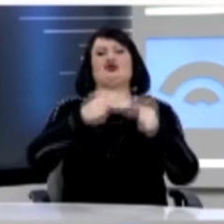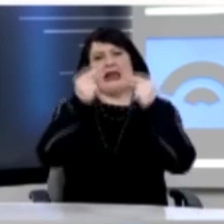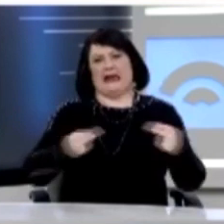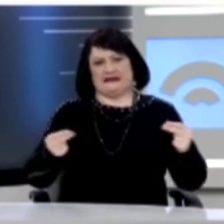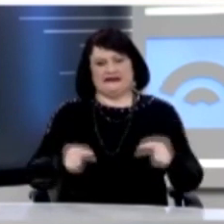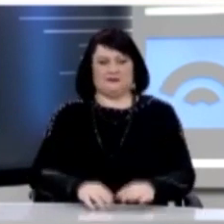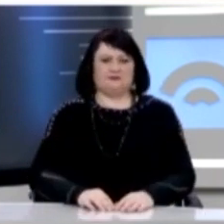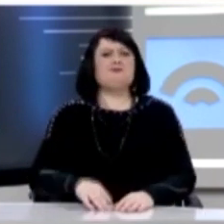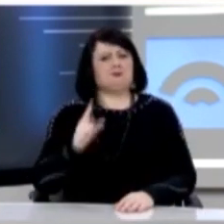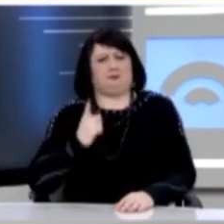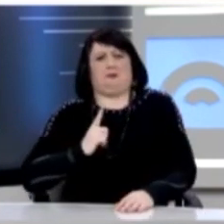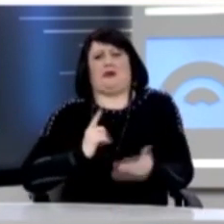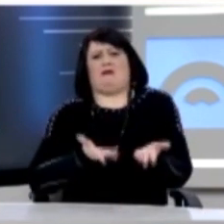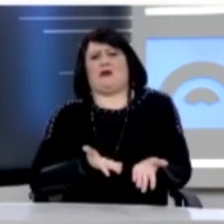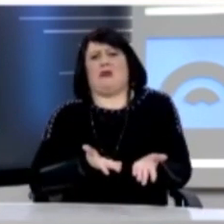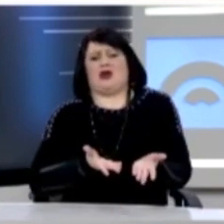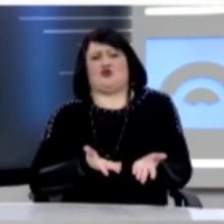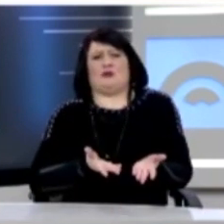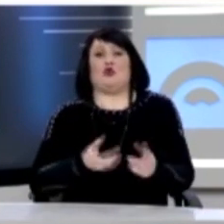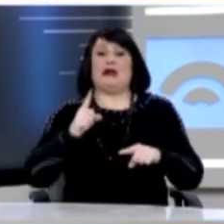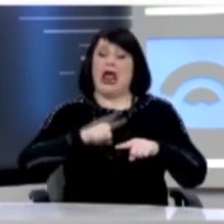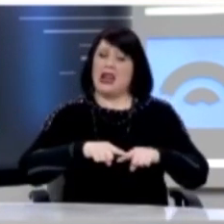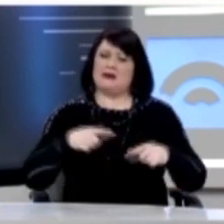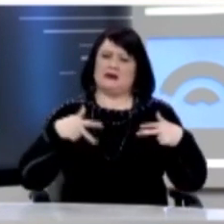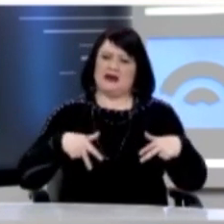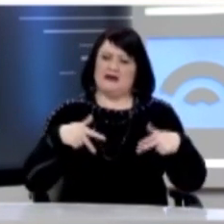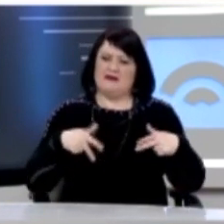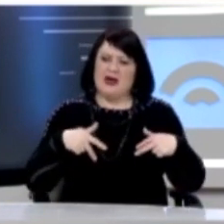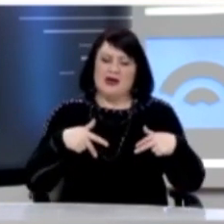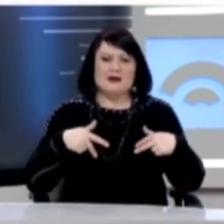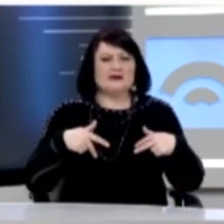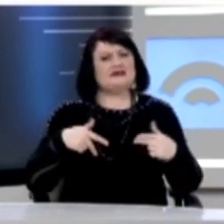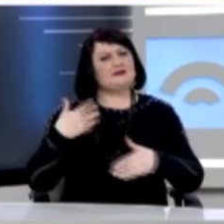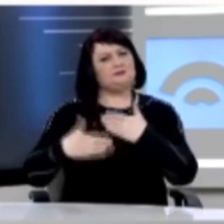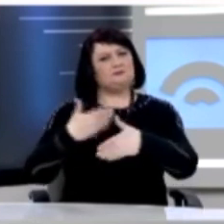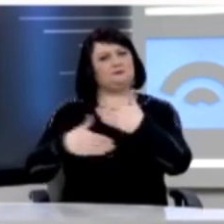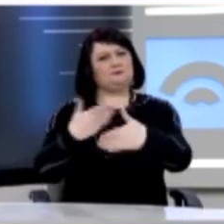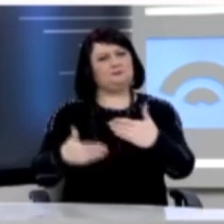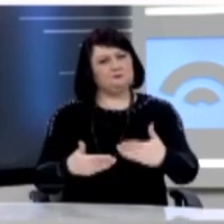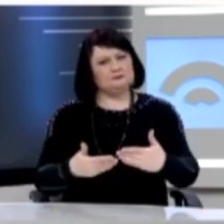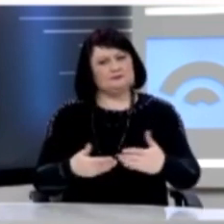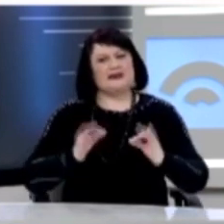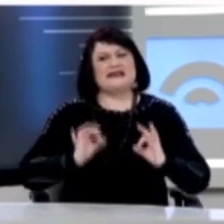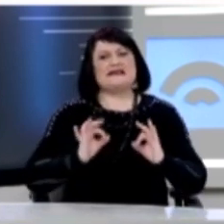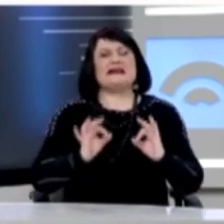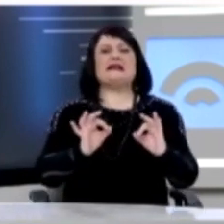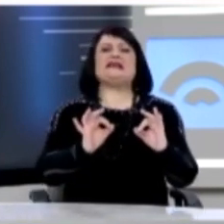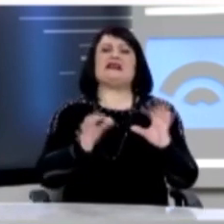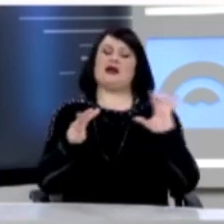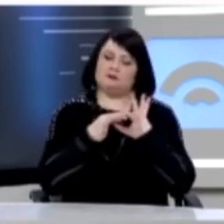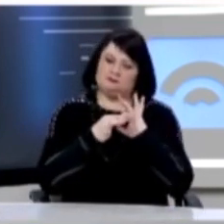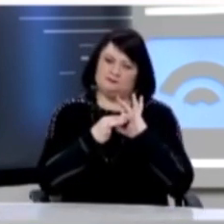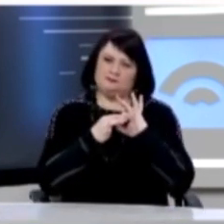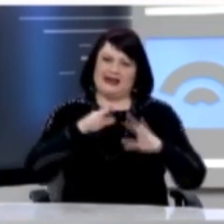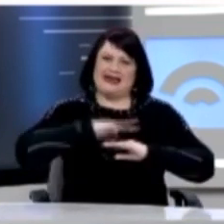δεν μας ξαφνιάζει το γεγονός ότι η ελληνική κυβέρνηση εξελίσσεται σε κρίκο για τη στενότερη